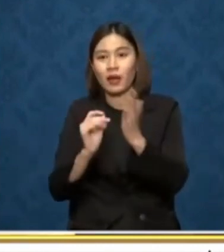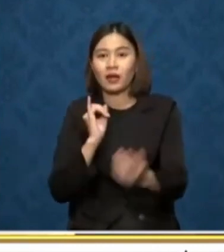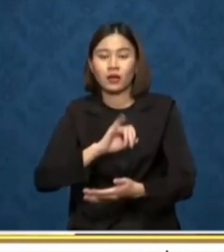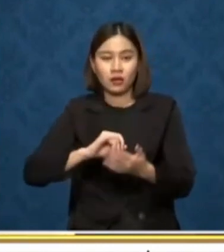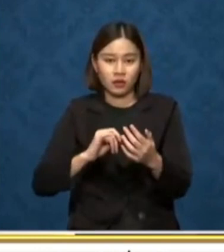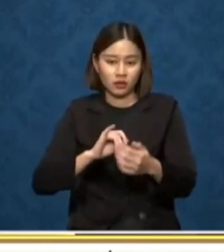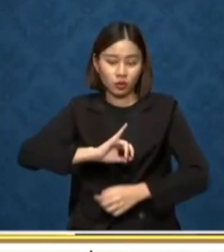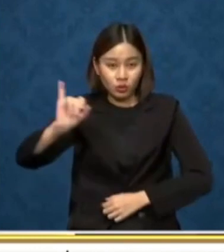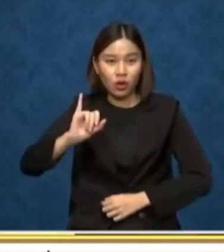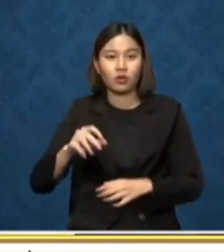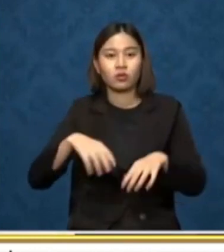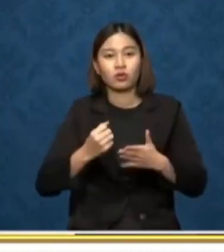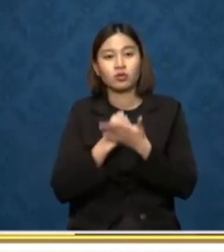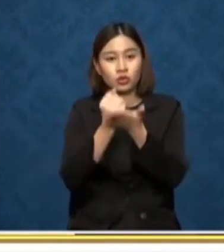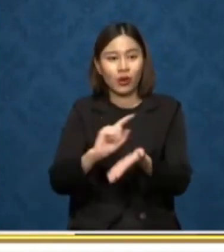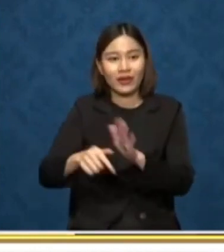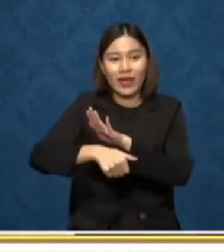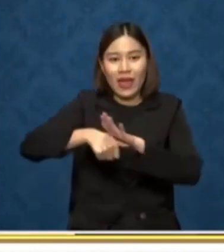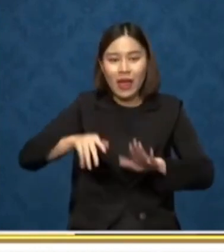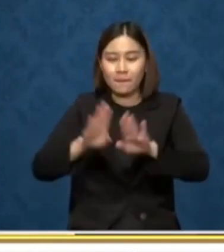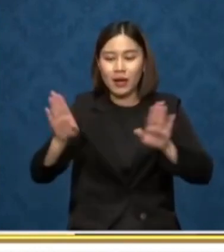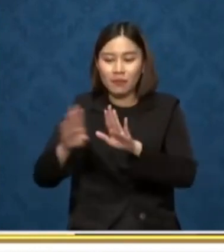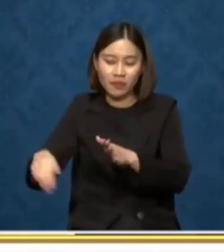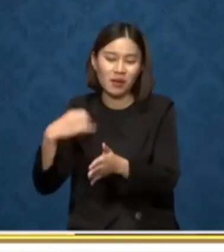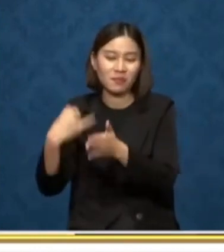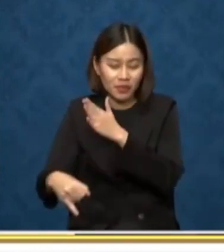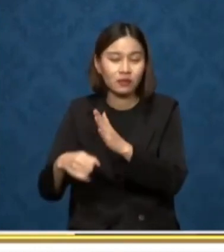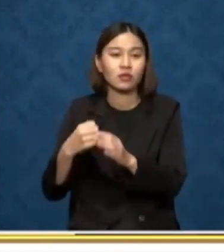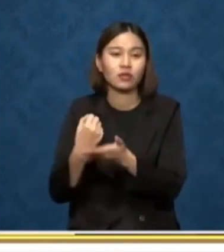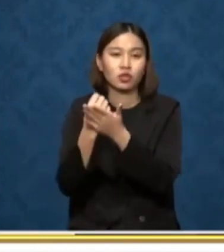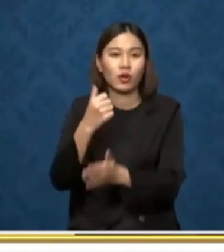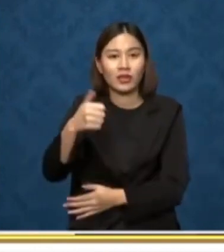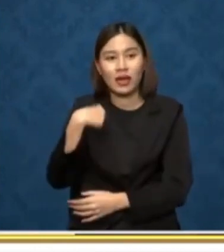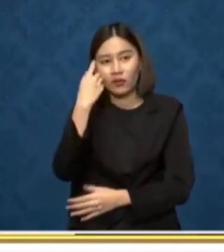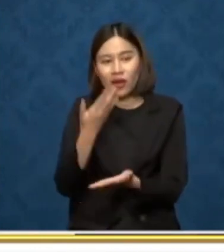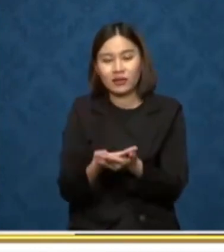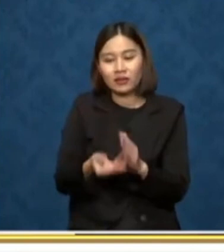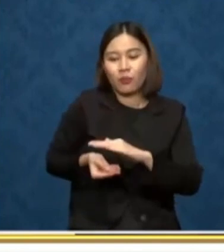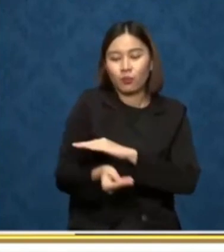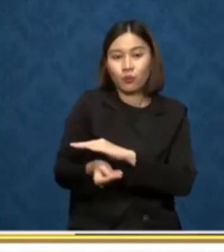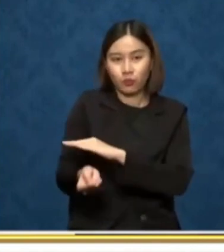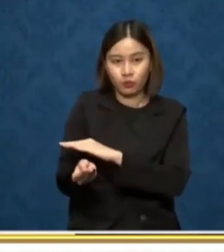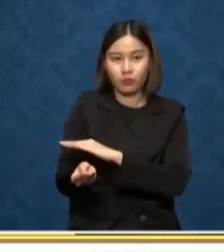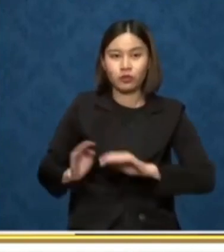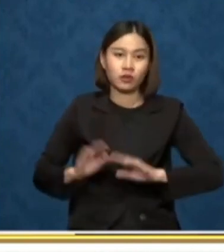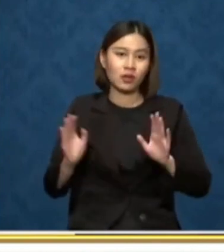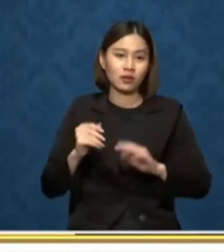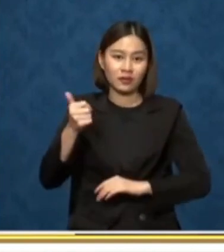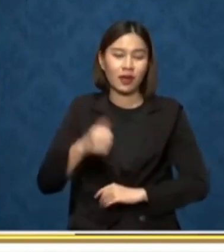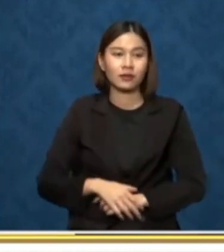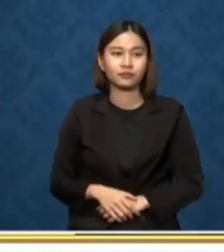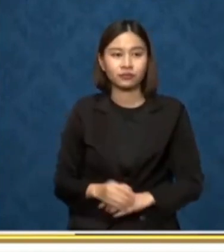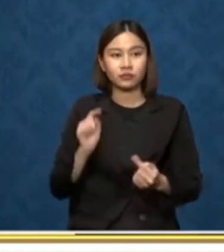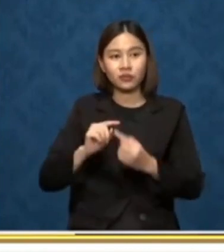ยขจัดปัญหาการลักลอบเปิดบ่อนการพนันแก้ไขปัญหาการรับส่วยรับเงินใต้โต๊ะซึ่งจะทำ